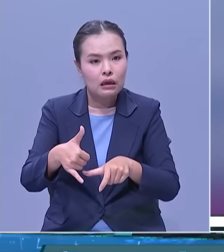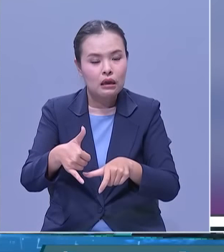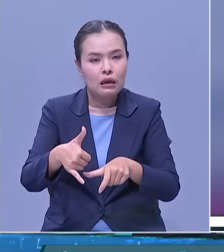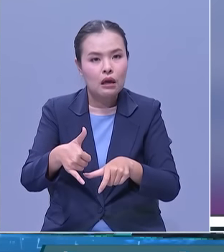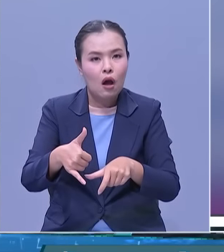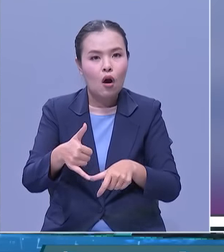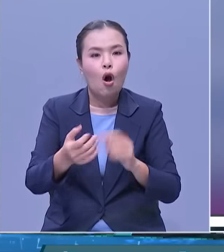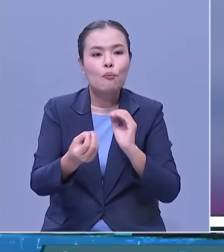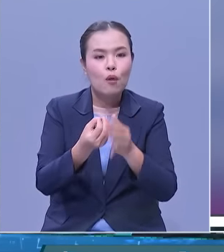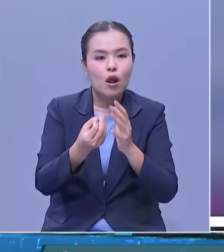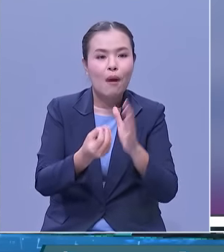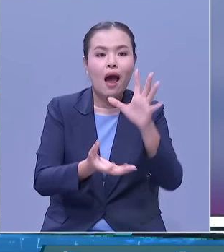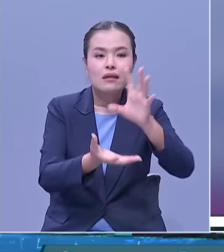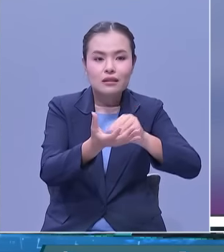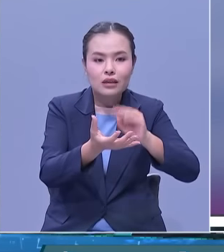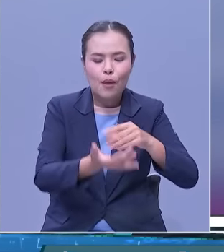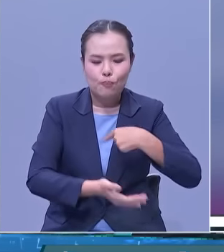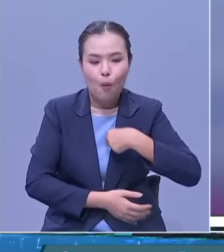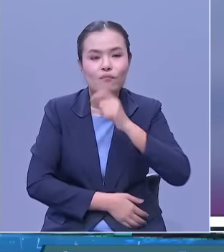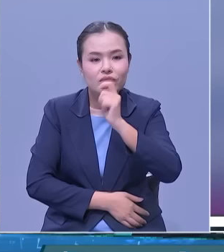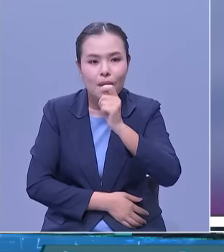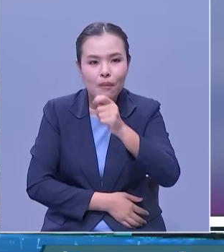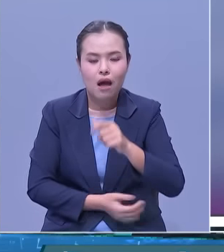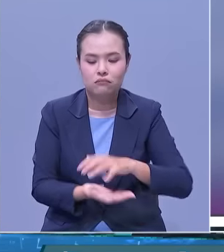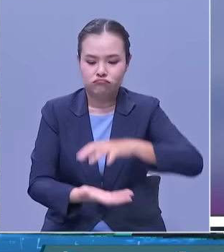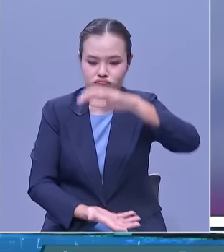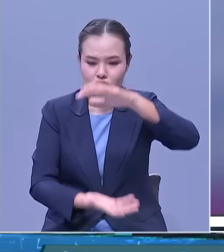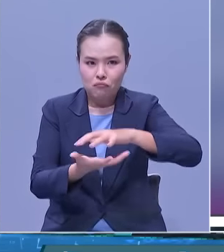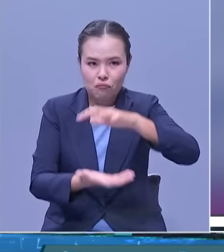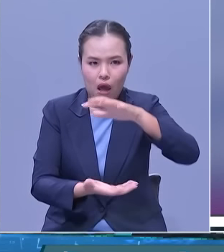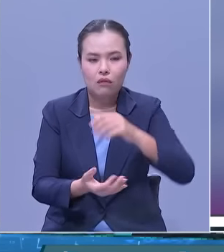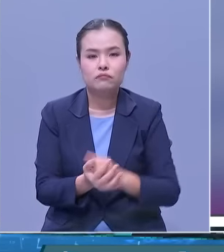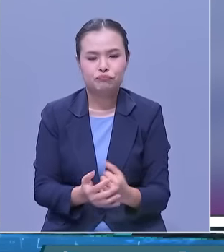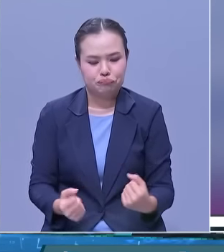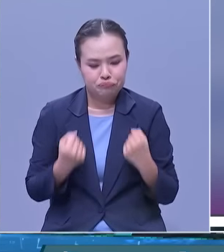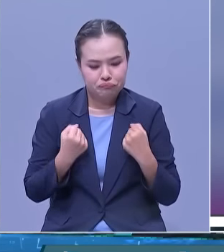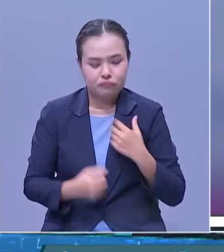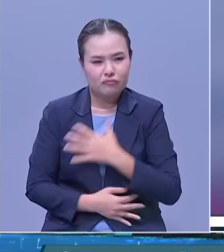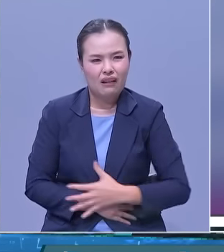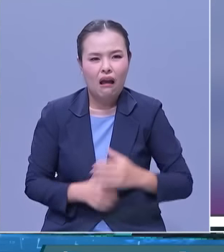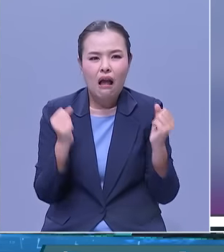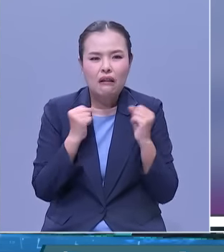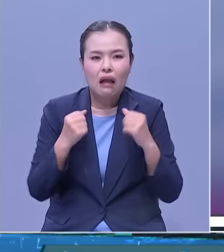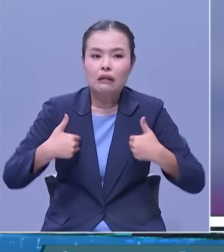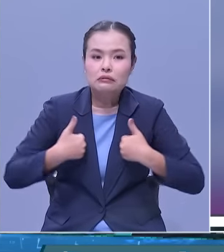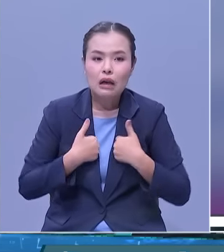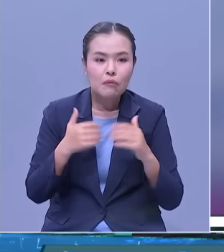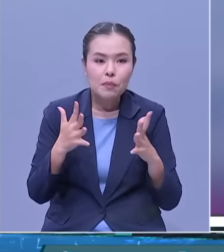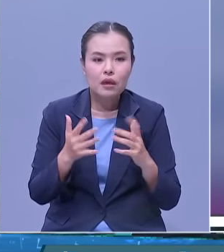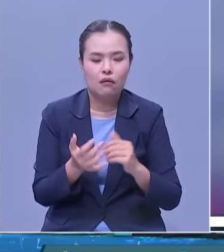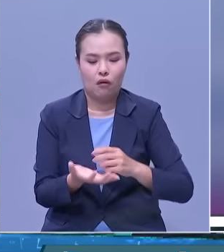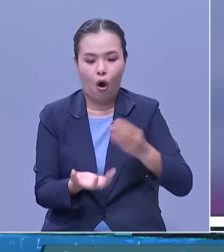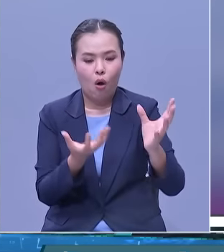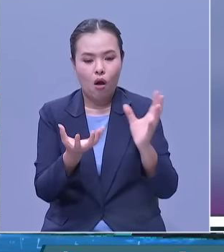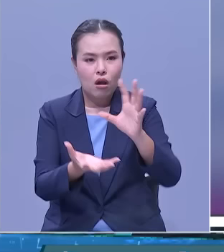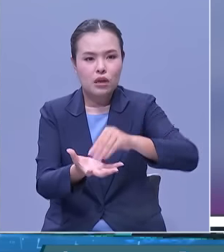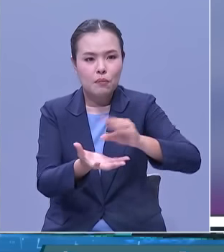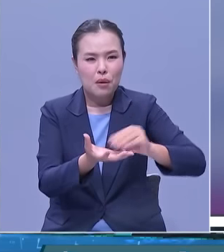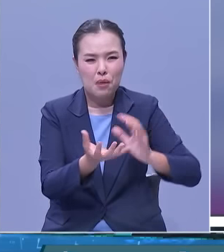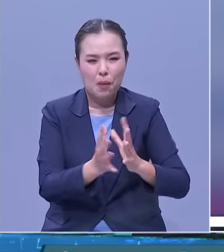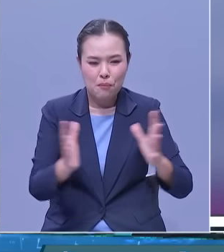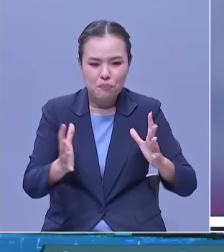าเพราะผมไปสัมภาษณ์เขามาแล้วเขาบอกเขาเก็บมากได้มากเขามีกำลังเขาอากาศเย็นอ่ะเขาไม่เหนื่อยอ่ะ ครับครับ แล้วใช้ทำยัง